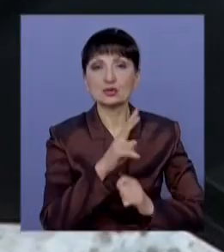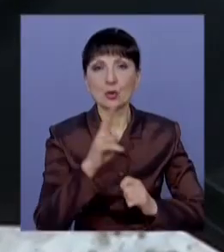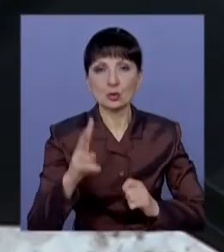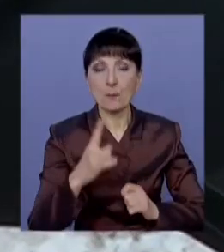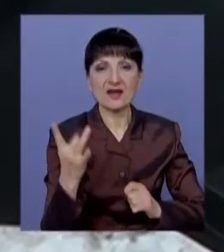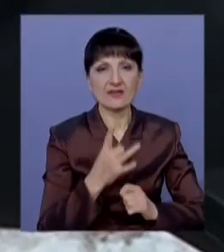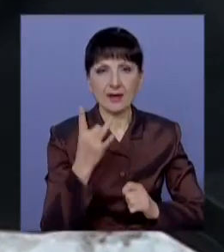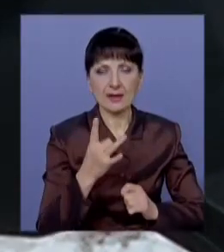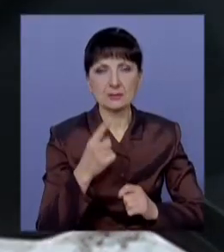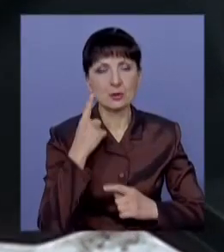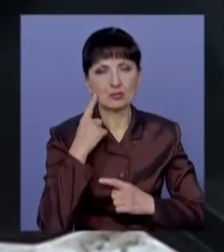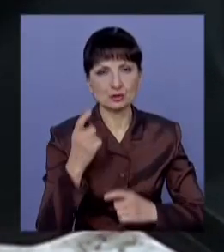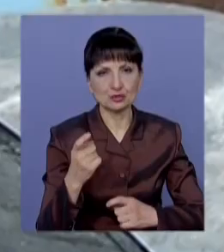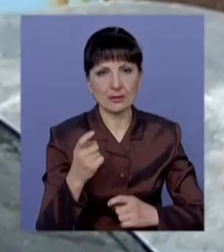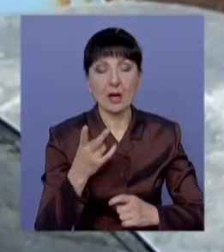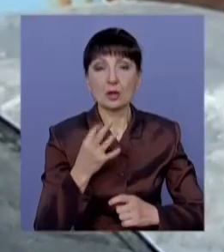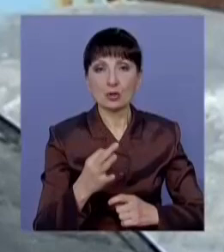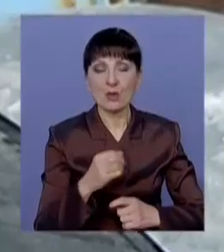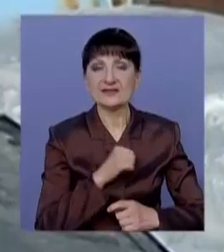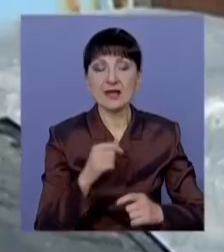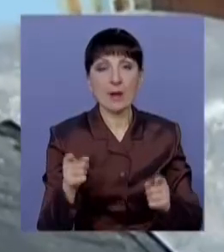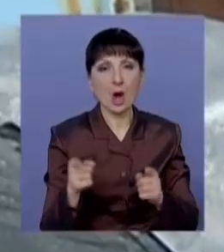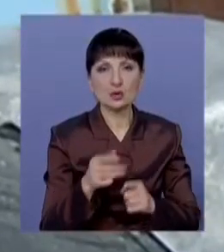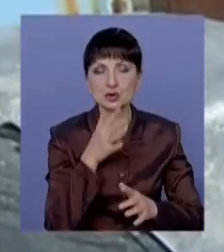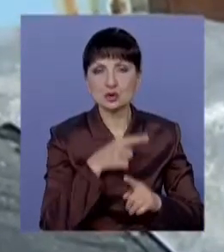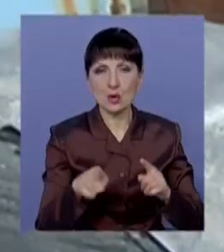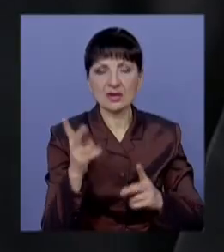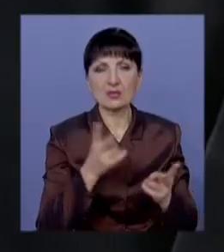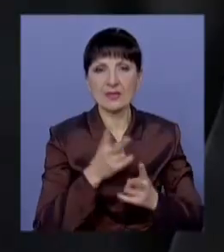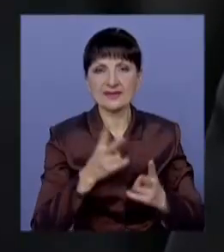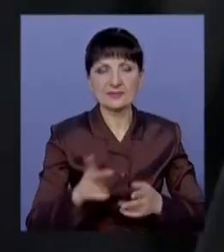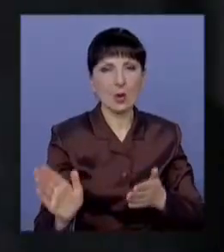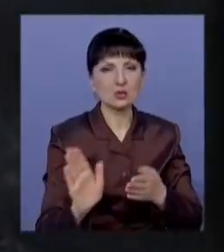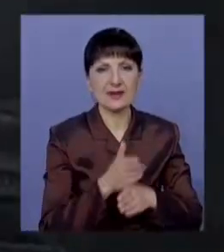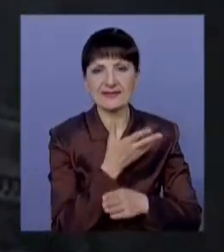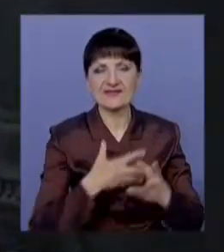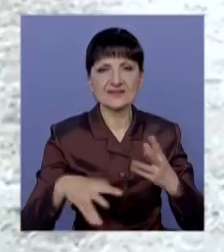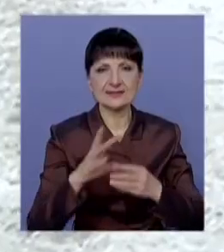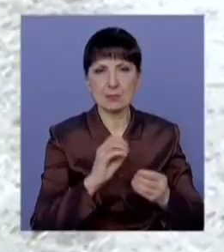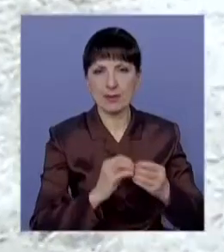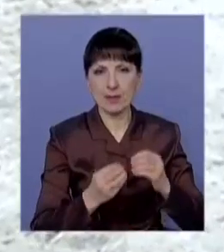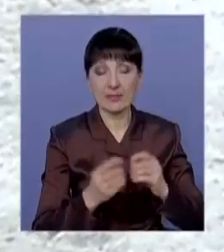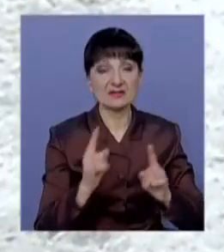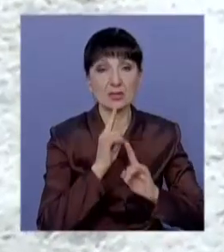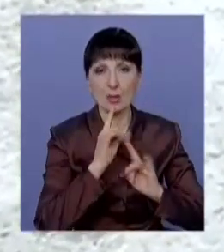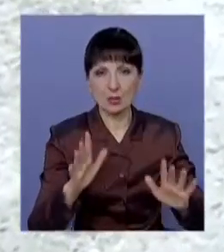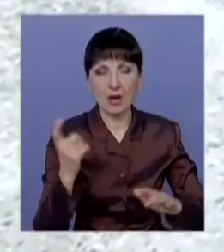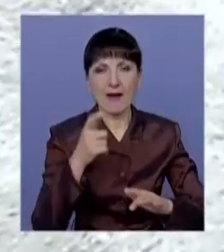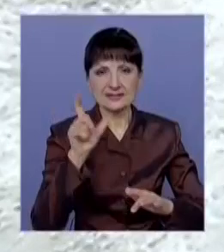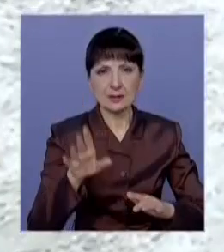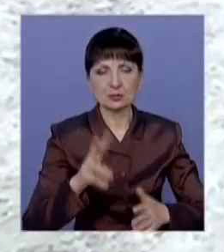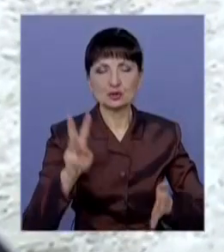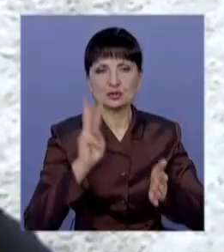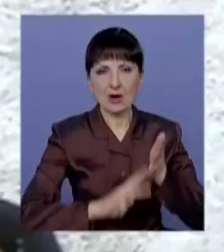первый раз отделался предупреждением. Однако в самые кратчайшие сроки ему необходимо устранить все недостатки. В противном случае хозяину дома